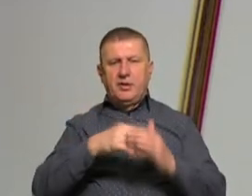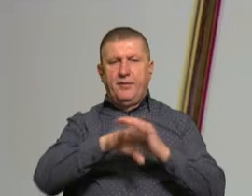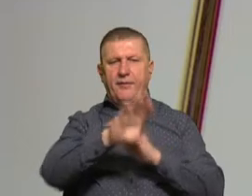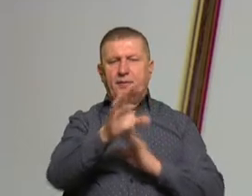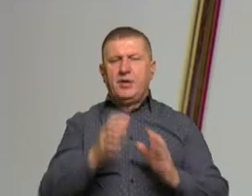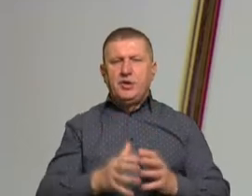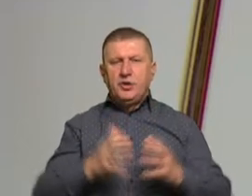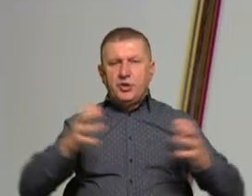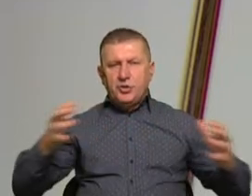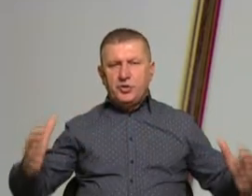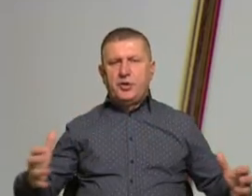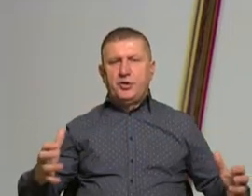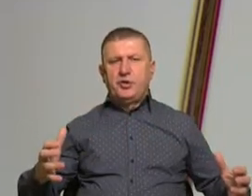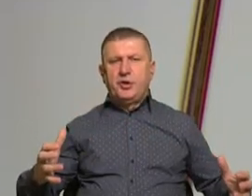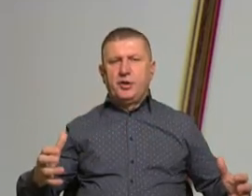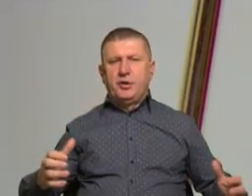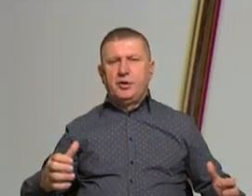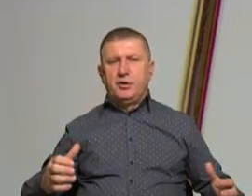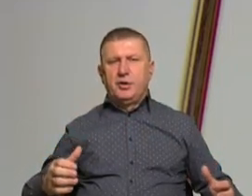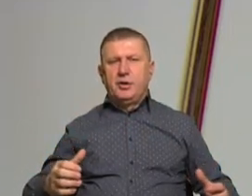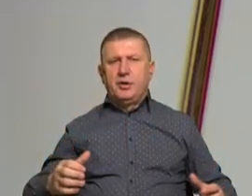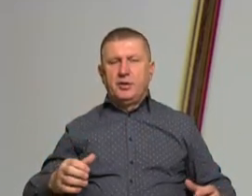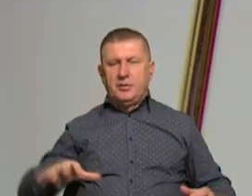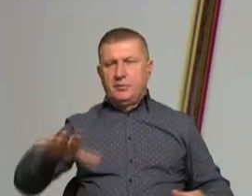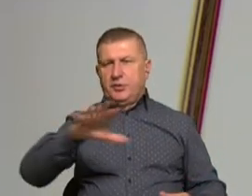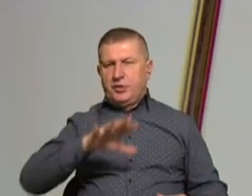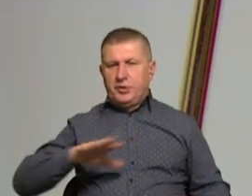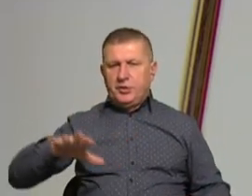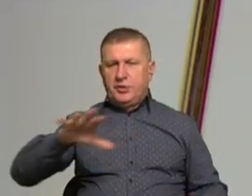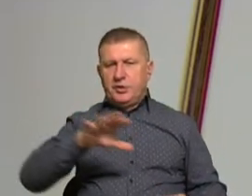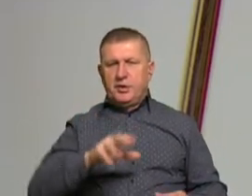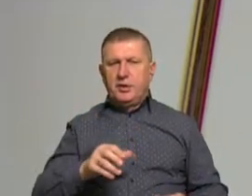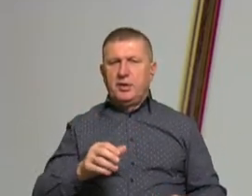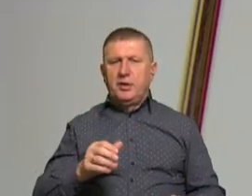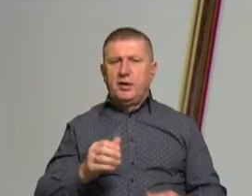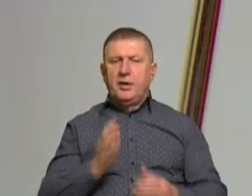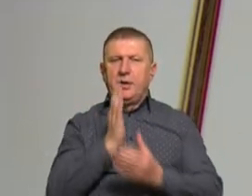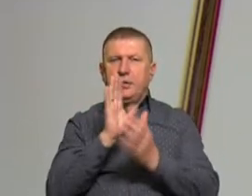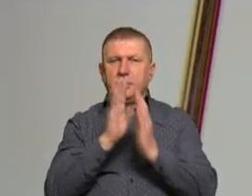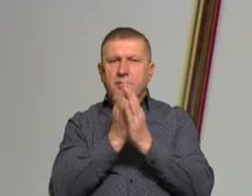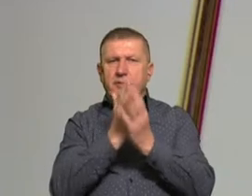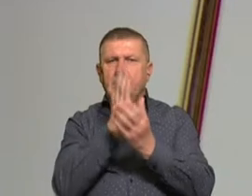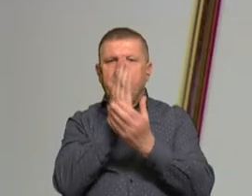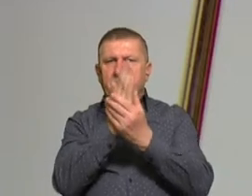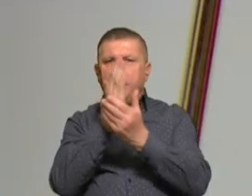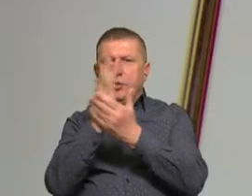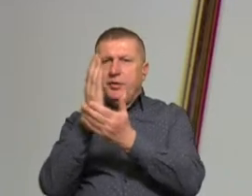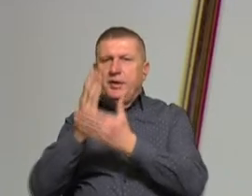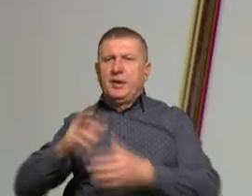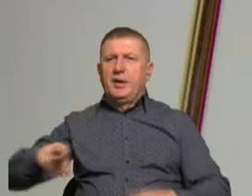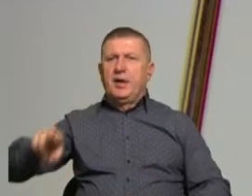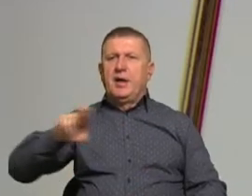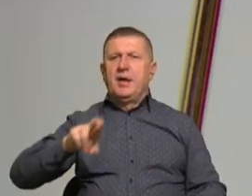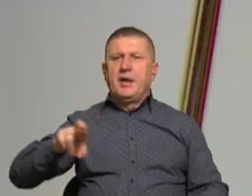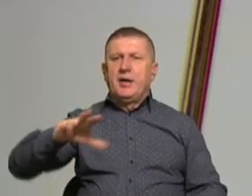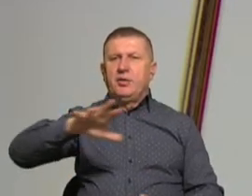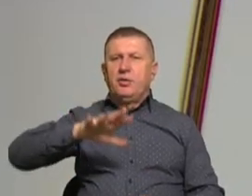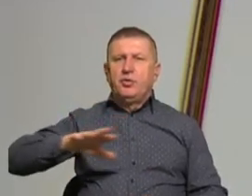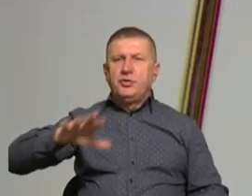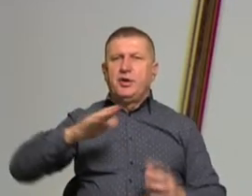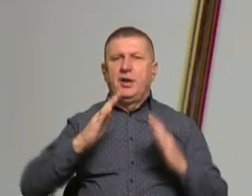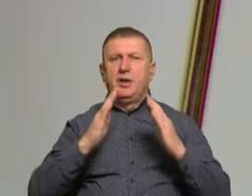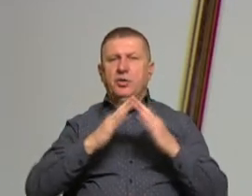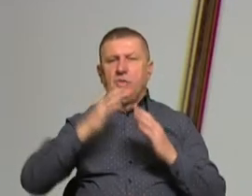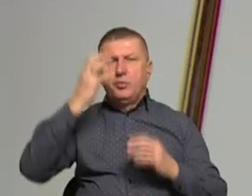mieszkańców, wykorzystać te przestrzenie miejskie, czyli chociażby biblioteki, przestrzenie Rady Osiedli, domy kultury.